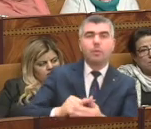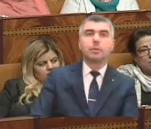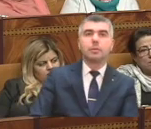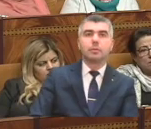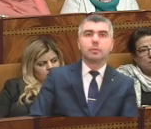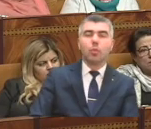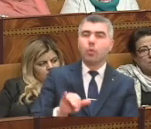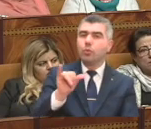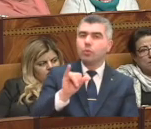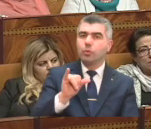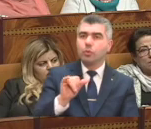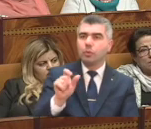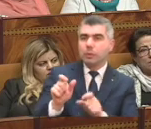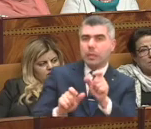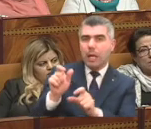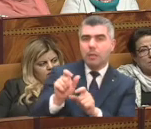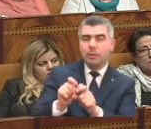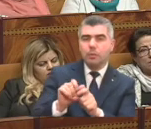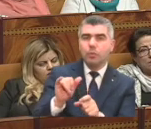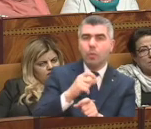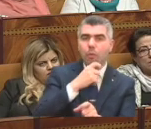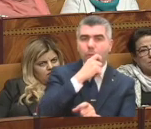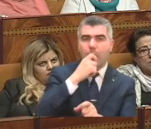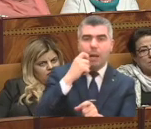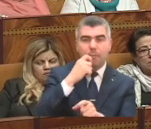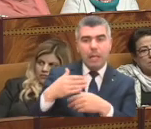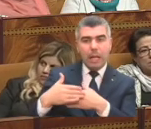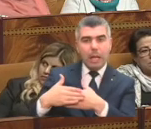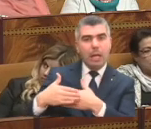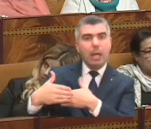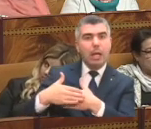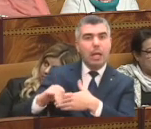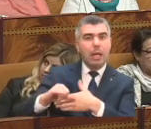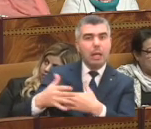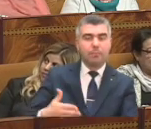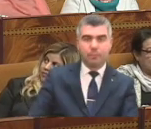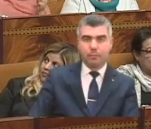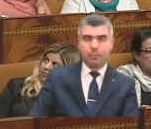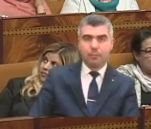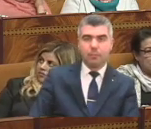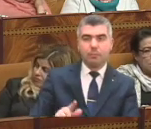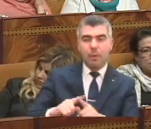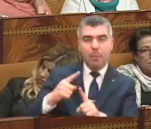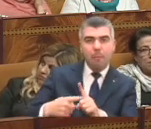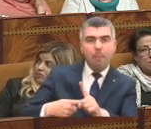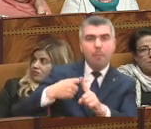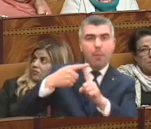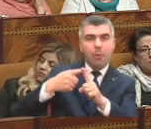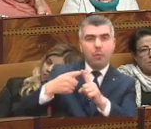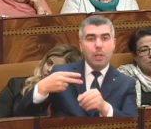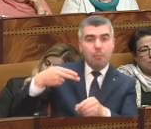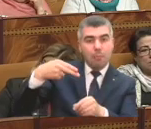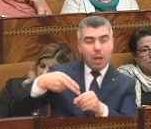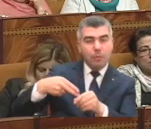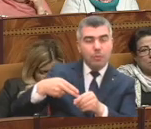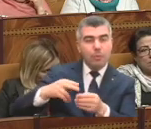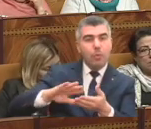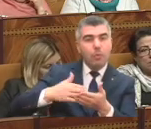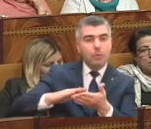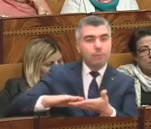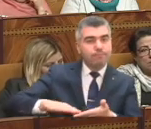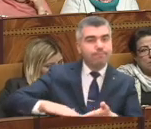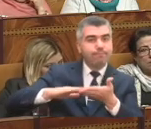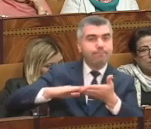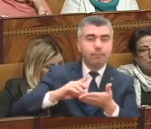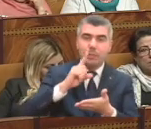شنو غيديروا المواطنين في ظل هذا الغلاء ورمضان على الابواب؟ واللي وراه ارتفاع المحروقات كيساهم بواحد الشكل